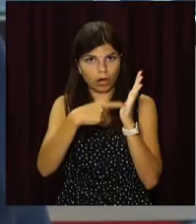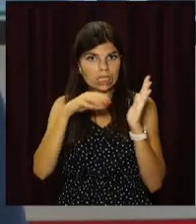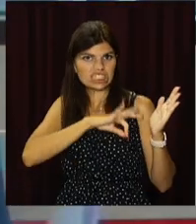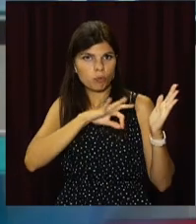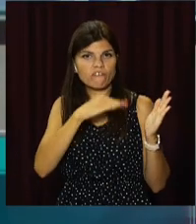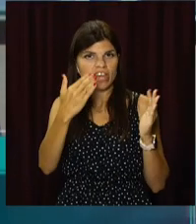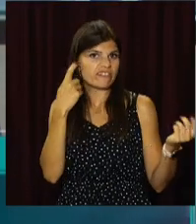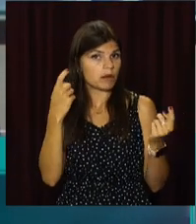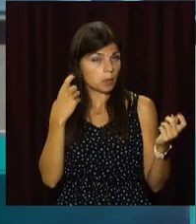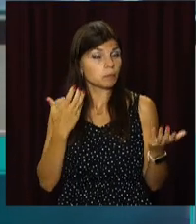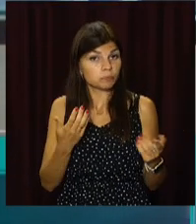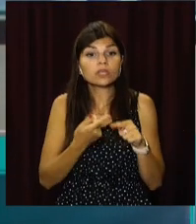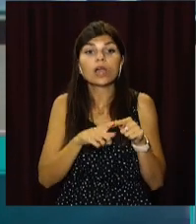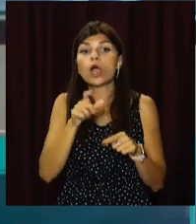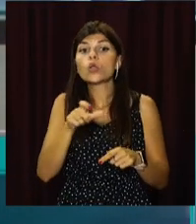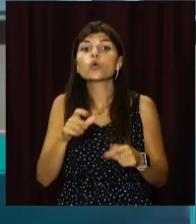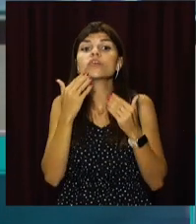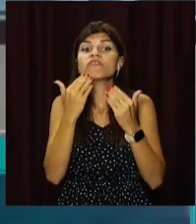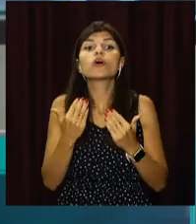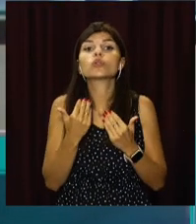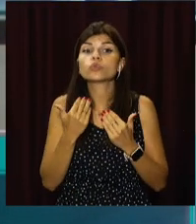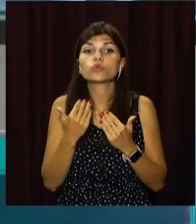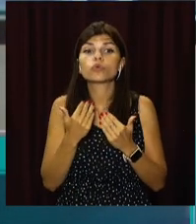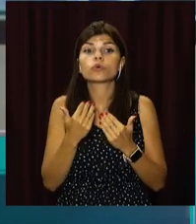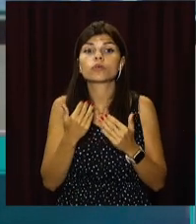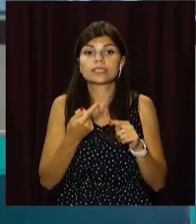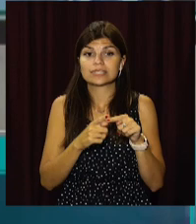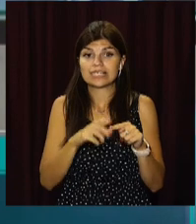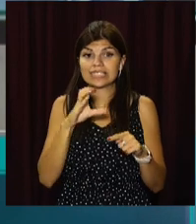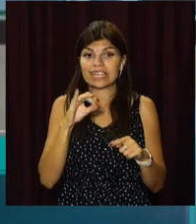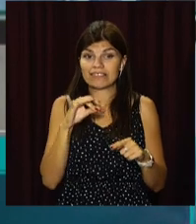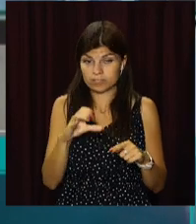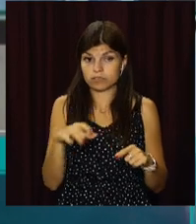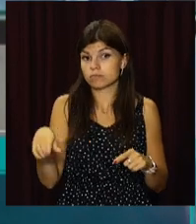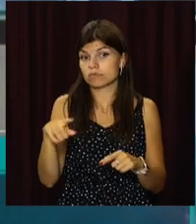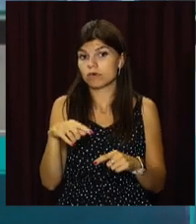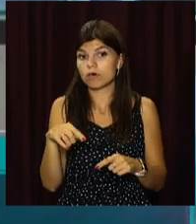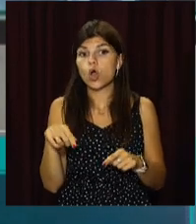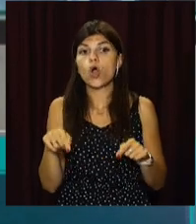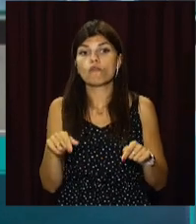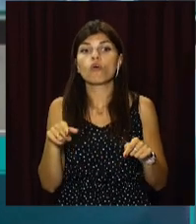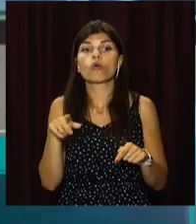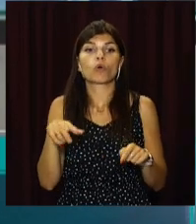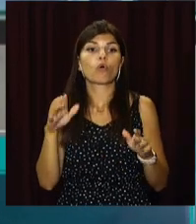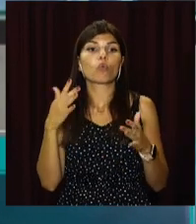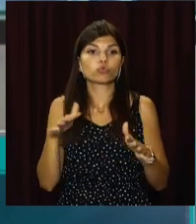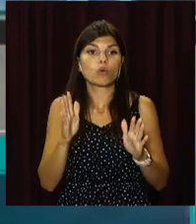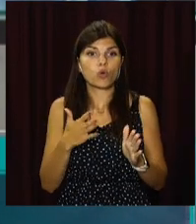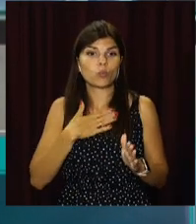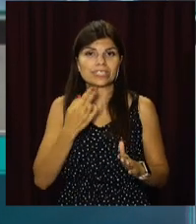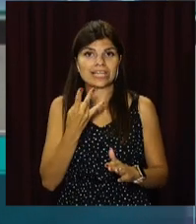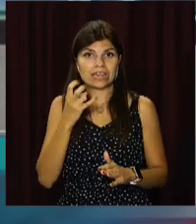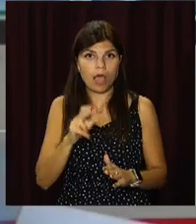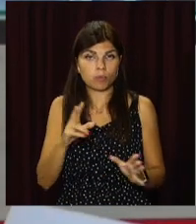ці клієнти, які до нас звернуться з цього сервісу, вони будуть вже в нашому